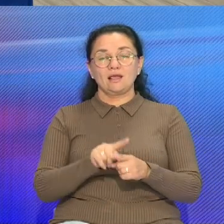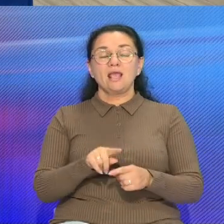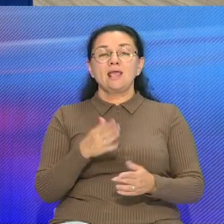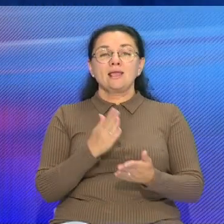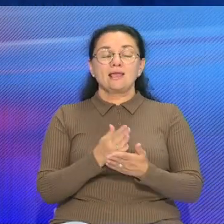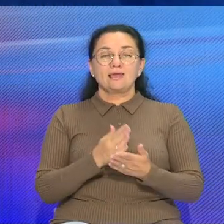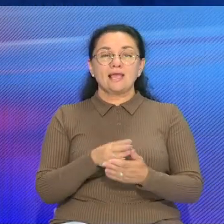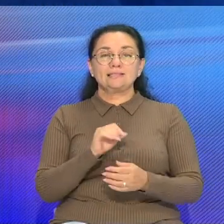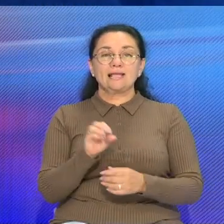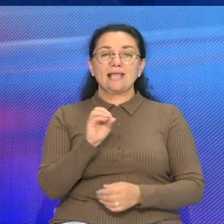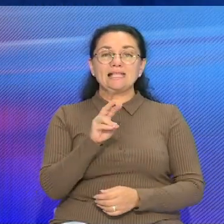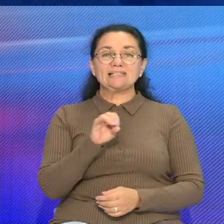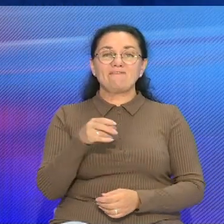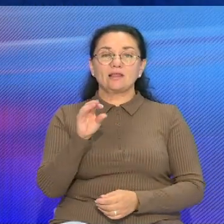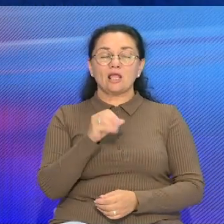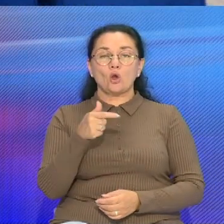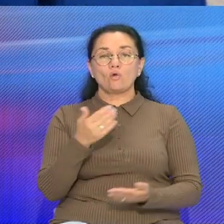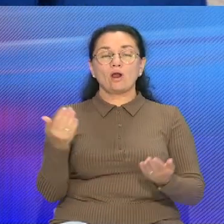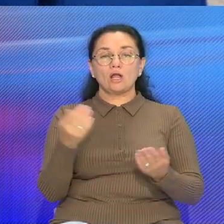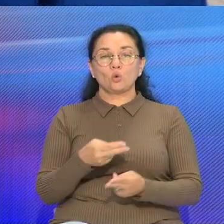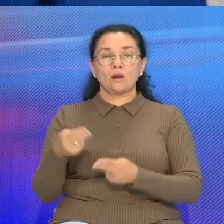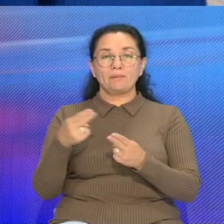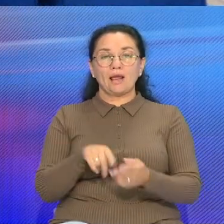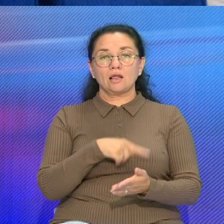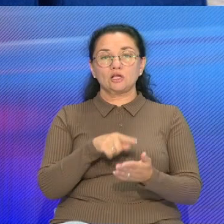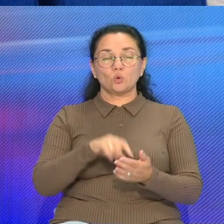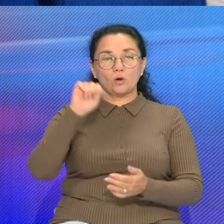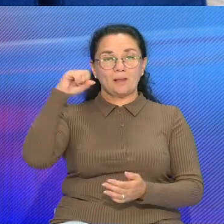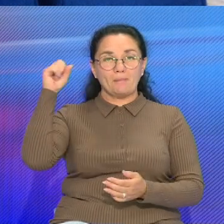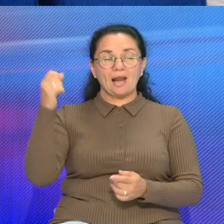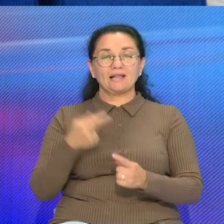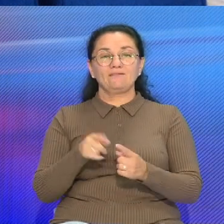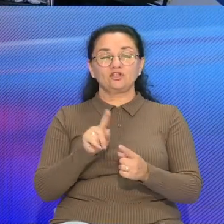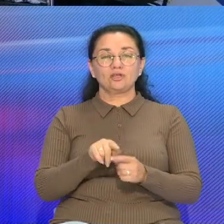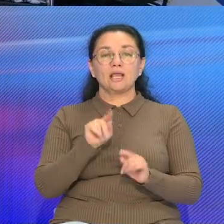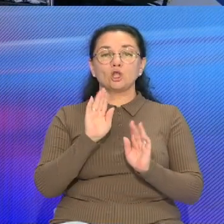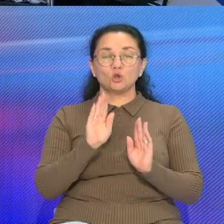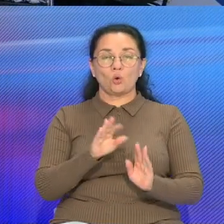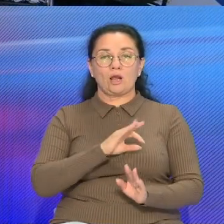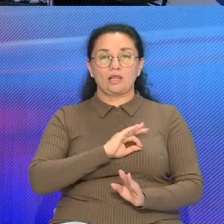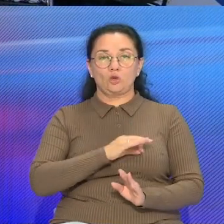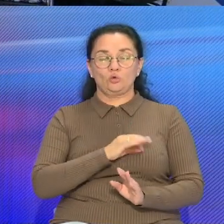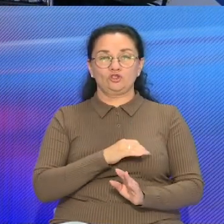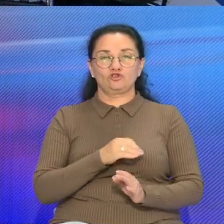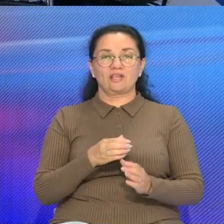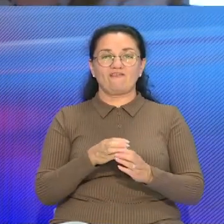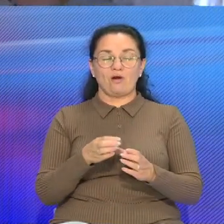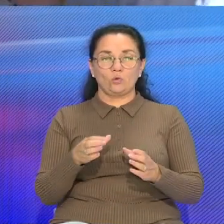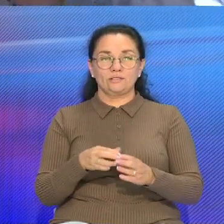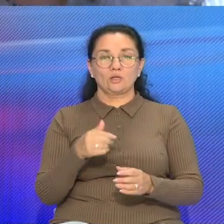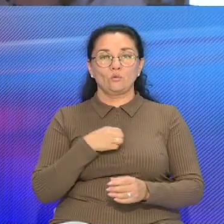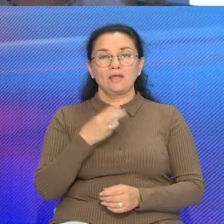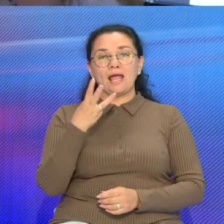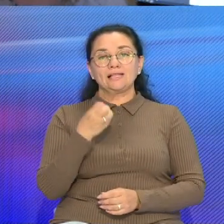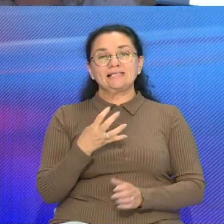стубальніца Лізавета Ягорова, якая прыехала з Баранавіч і бачыць сябе студэнткай выключна юрыдычнага факультэта. У мяне 395